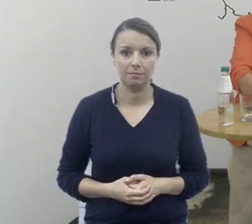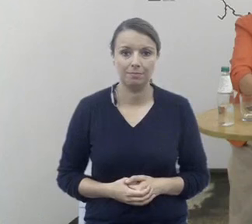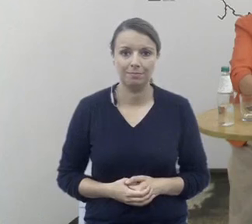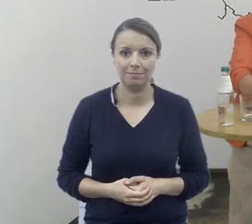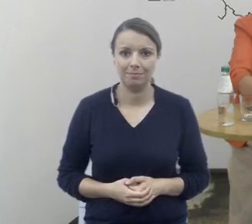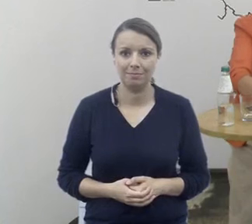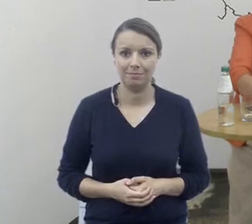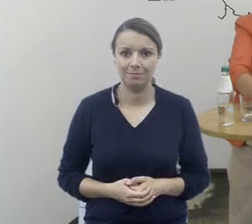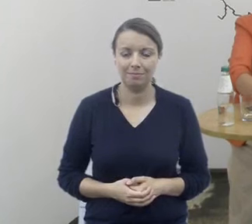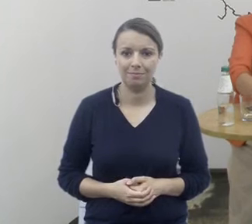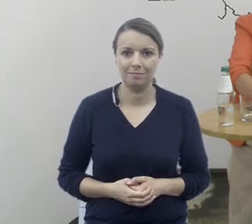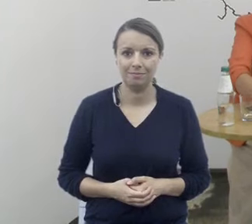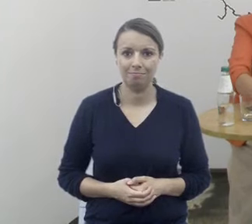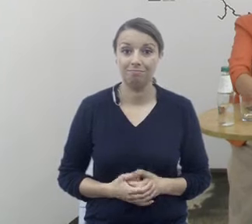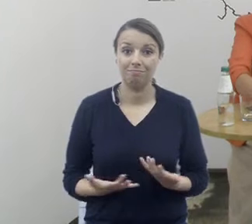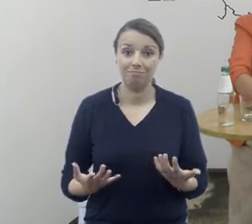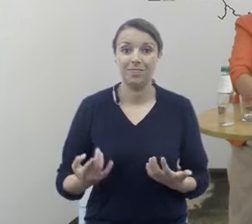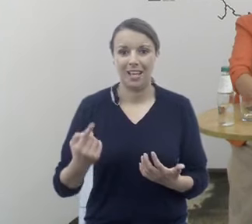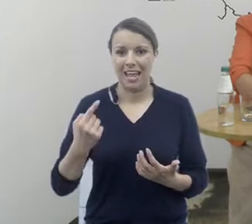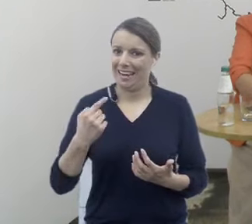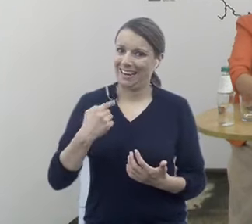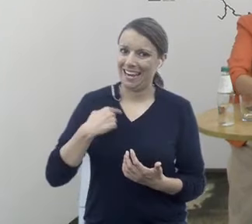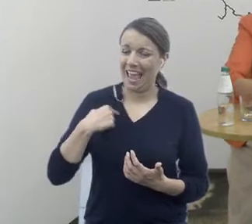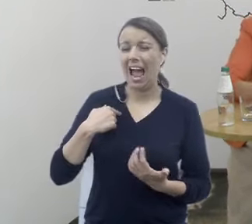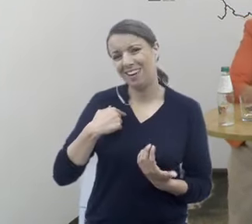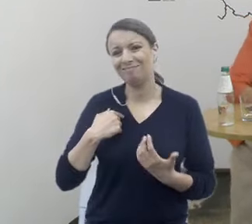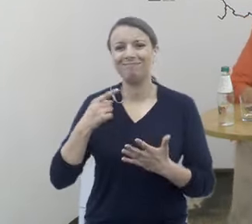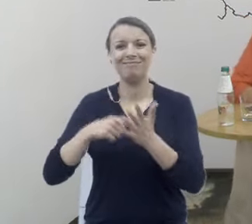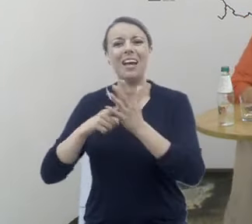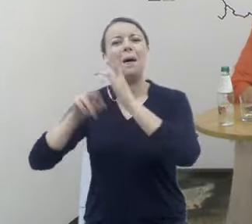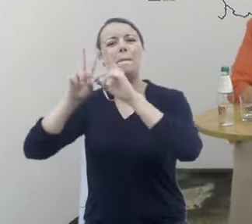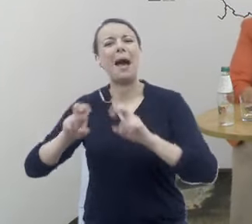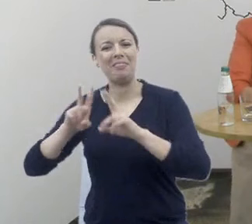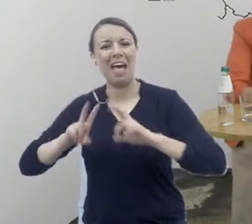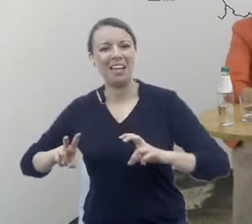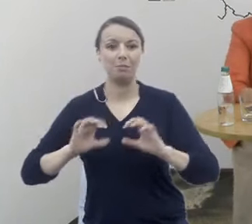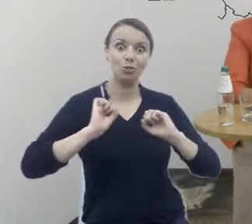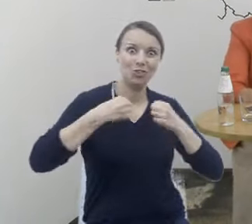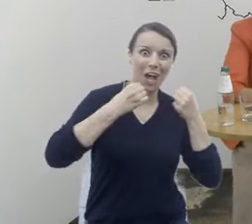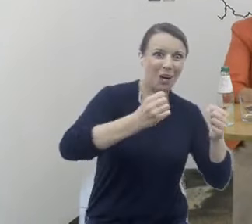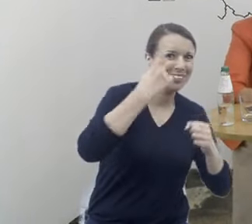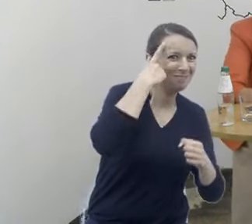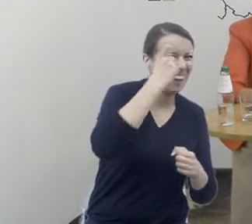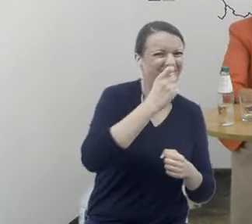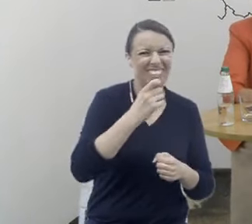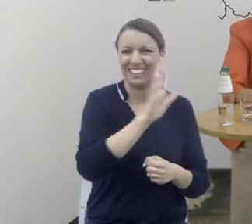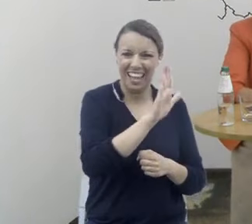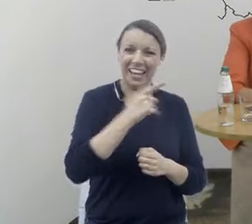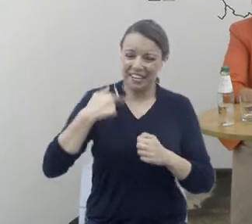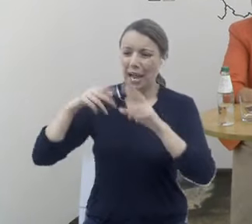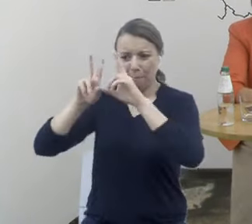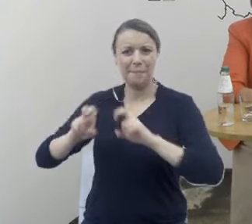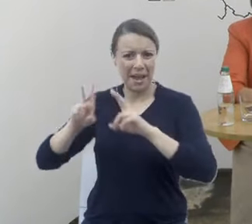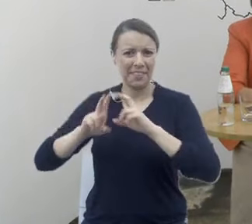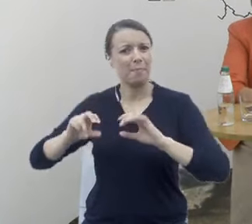Znaczy ja bym powiedziała tak, raczej jestem badaczem, a nie działaczem pamięci, który ma pewne pomysły, jak to zrobić, tak?